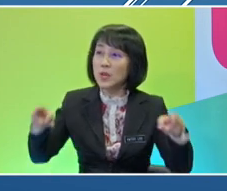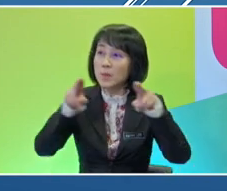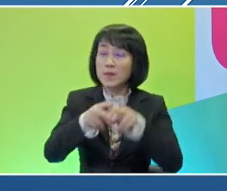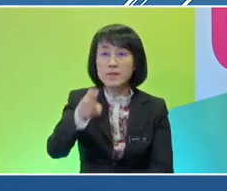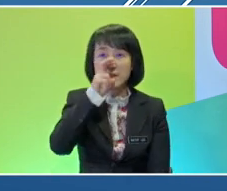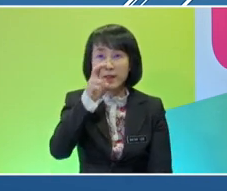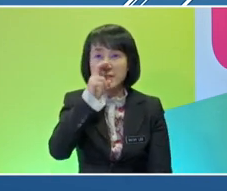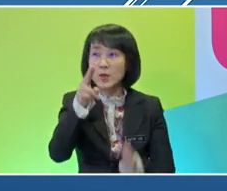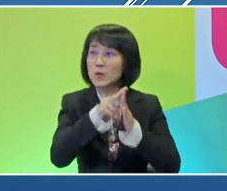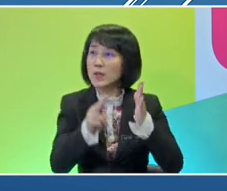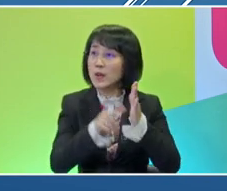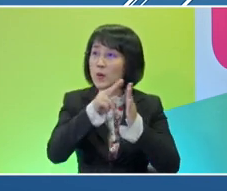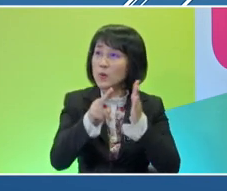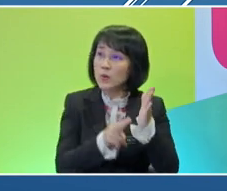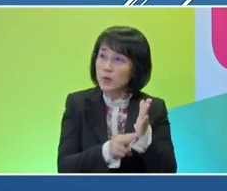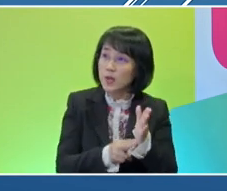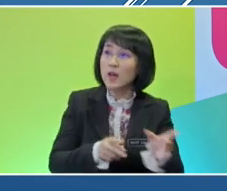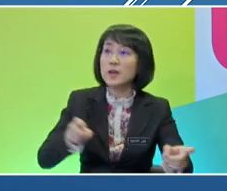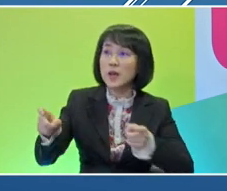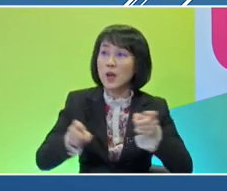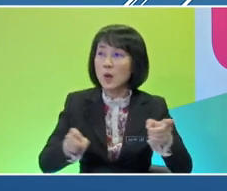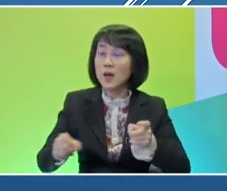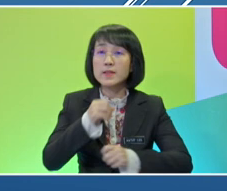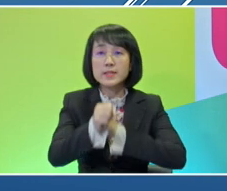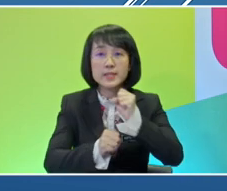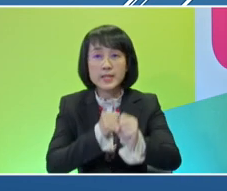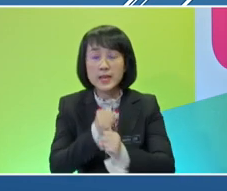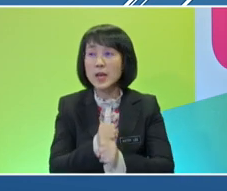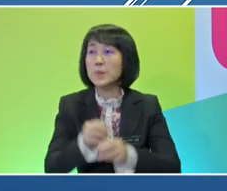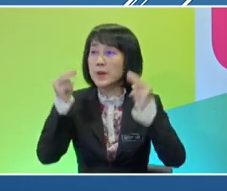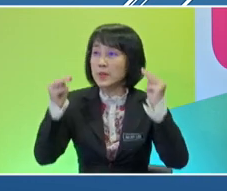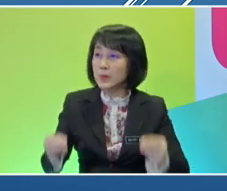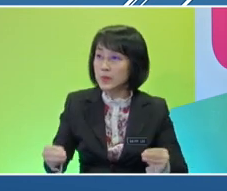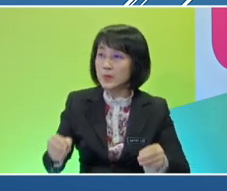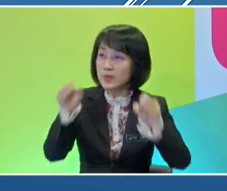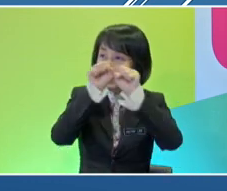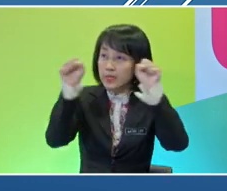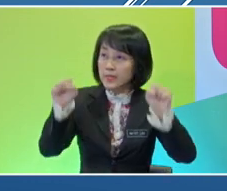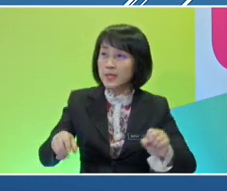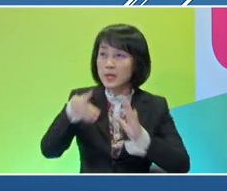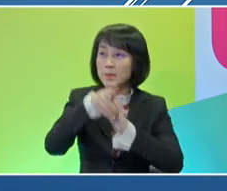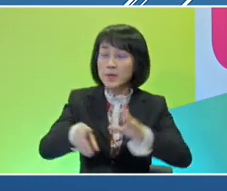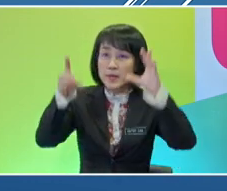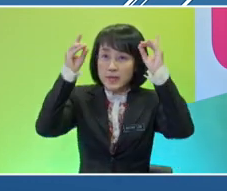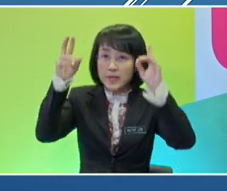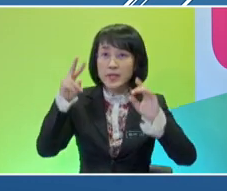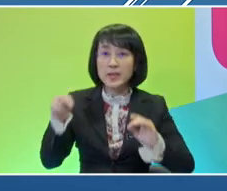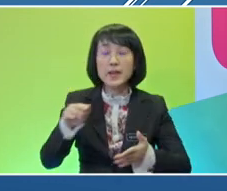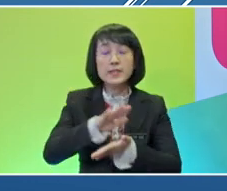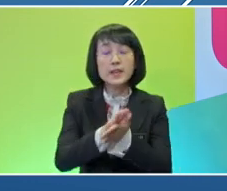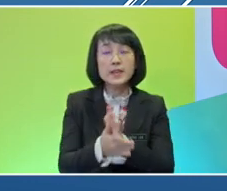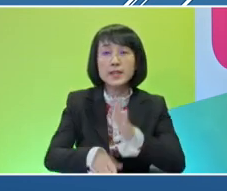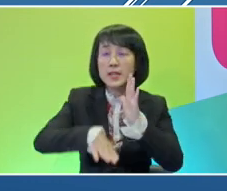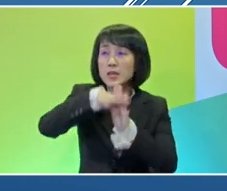undang-undang mengawal tingkah laku manusia dan sistem pendidikan menjadi lebih tersusun ketika Maharaja siwangi